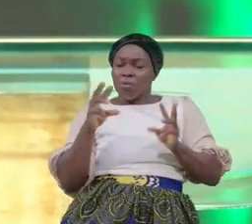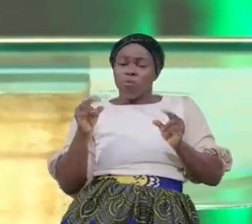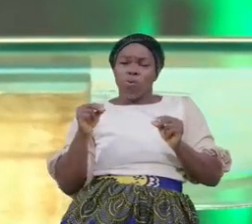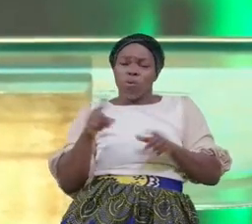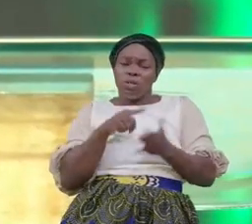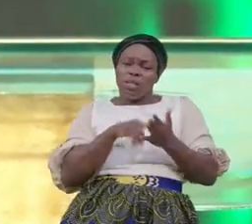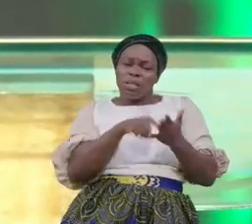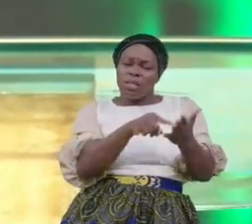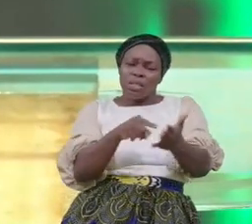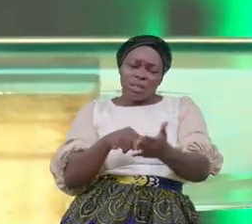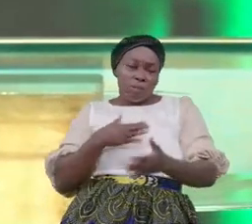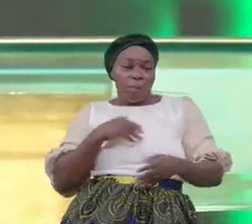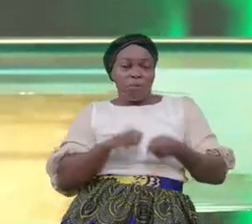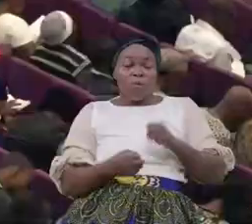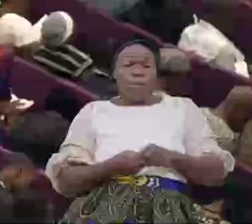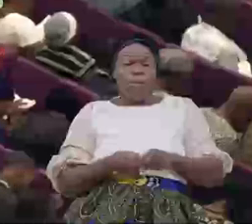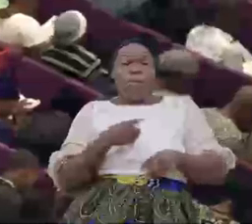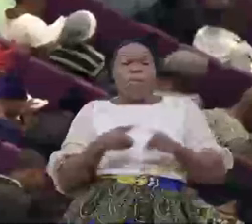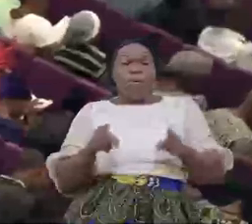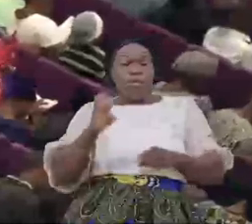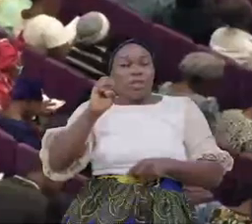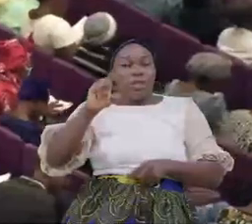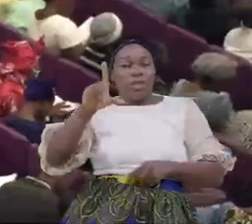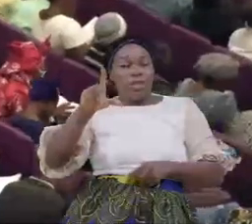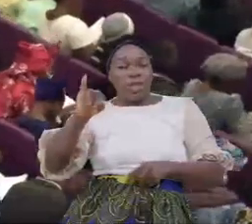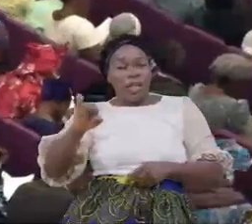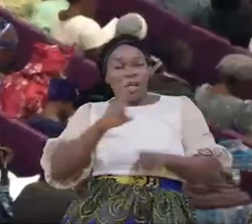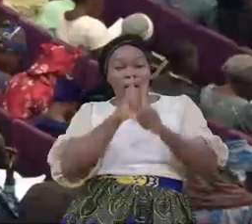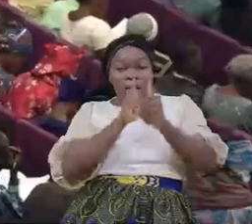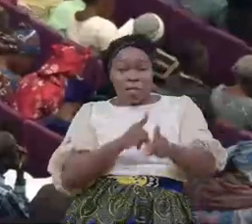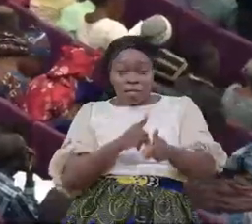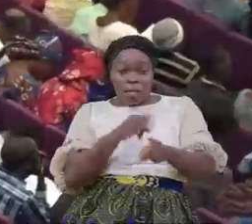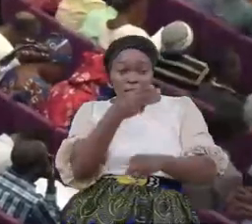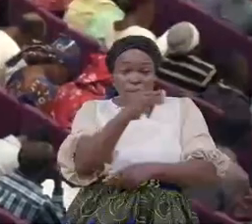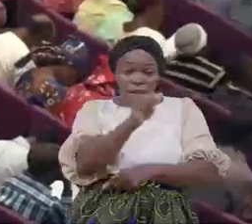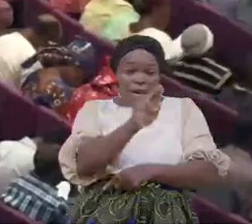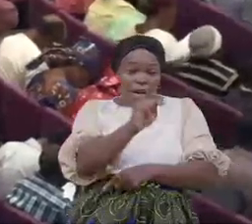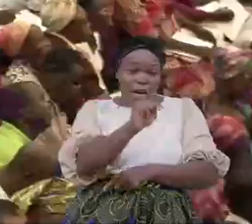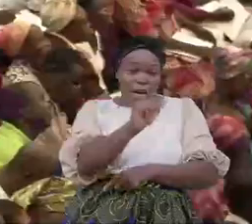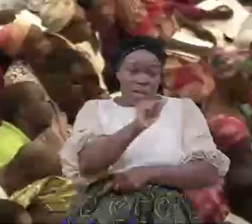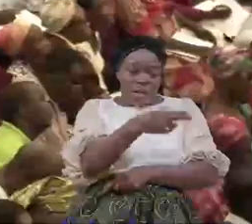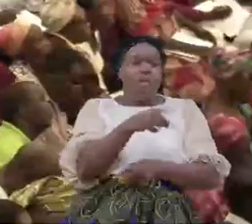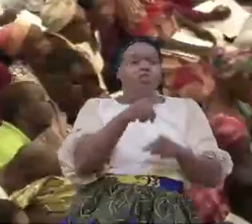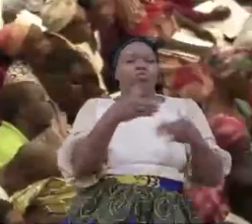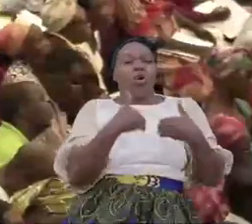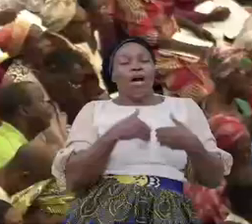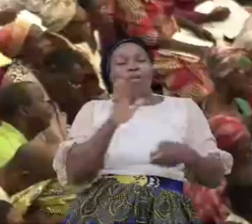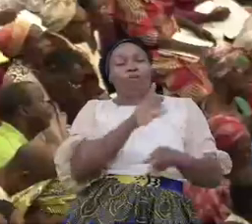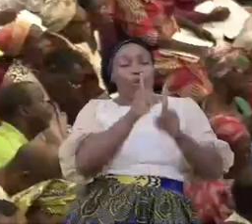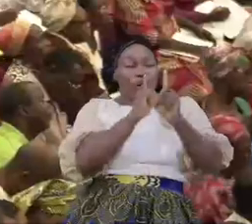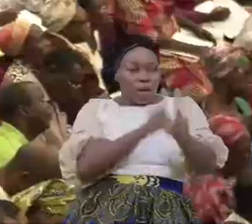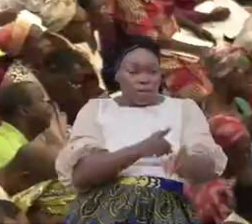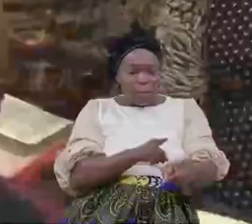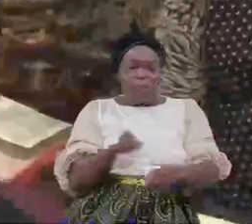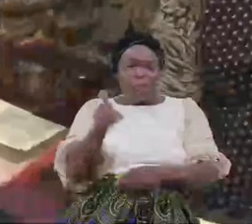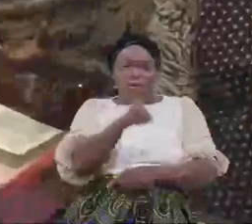Élie lui a dit que tu as ta requête. Il dit, vous avez votre requête. Ce soir, vous avez